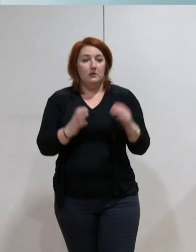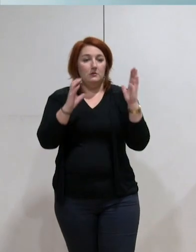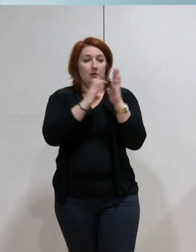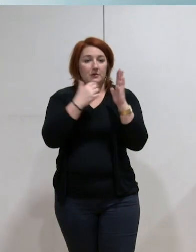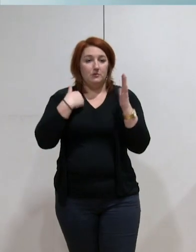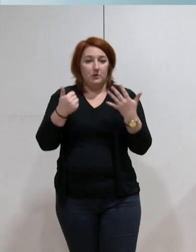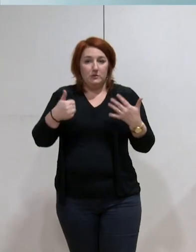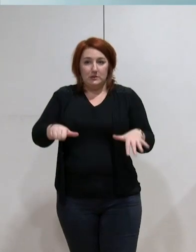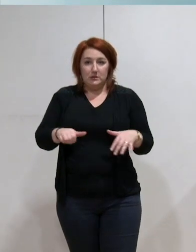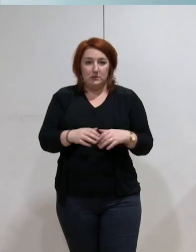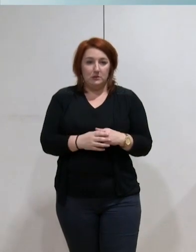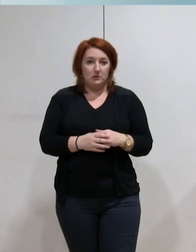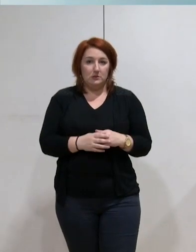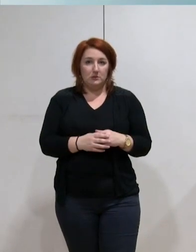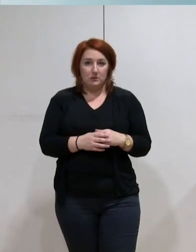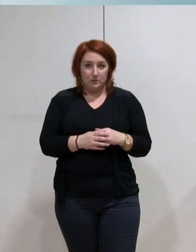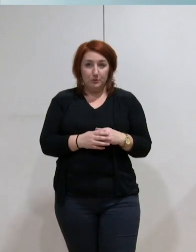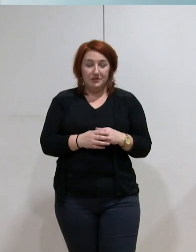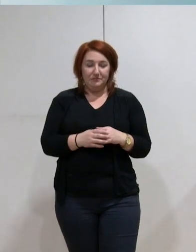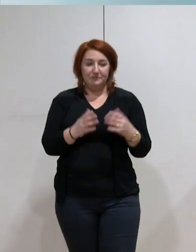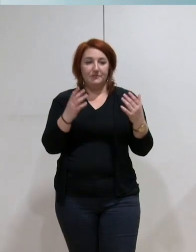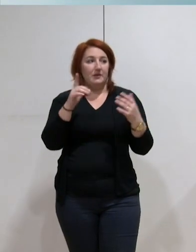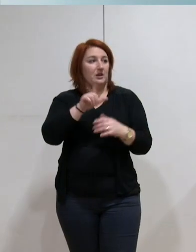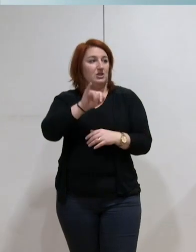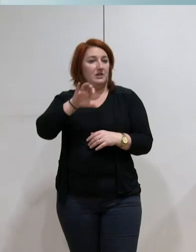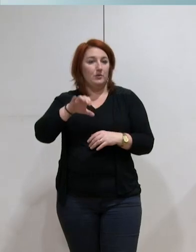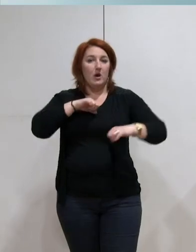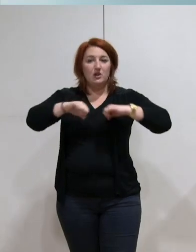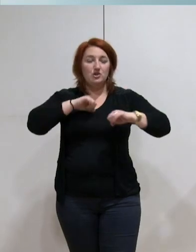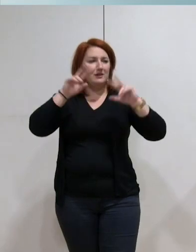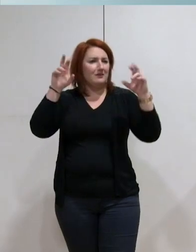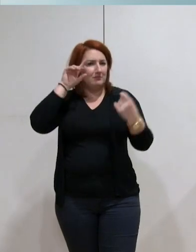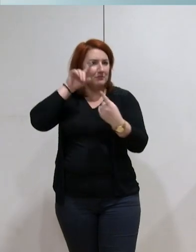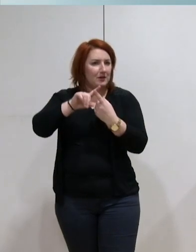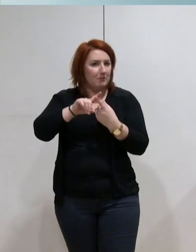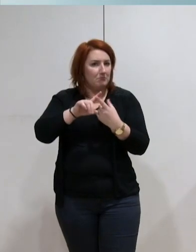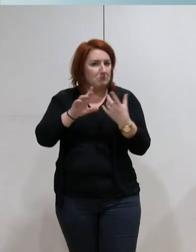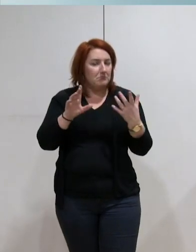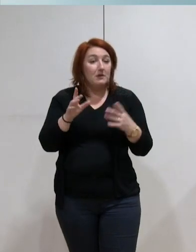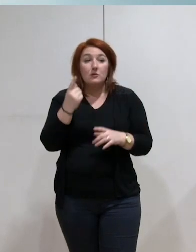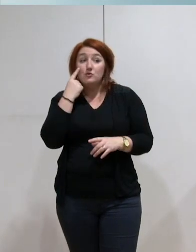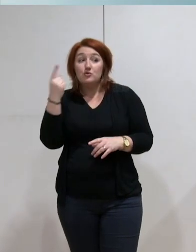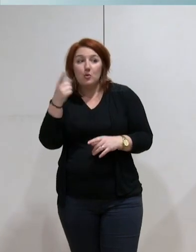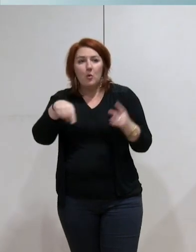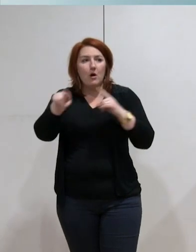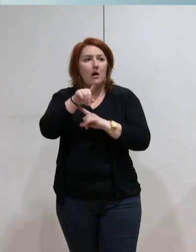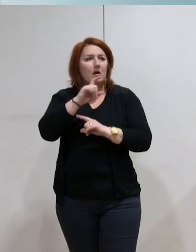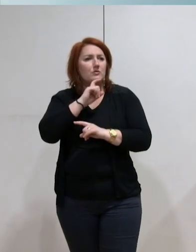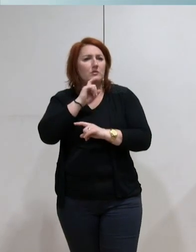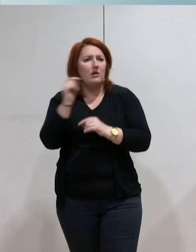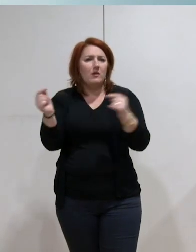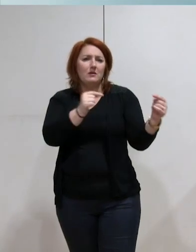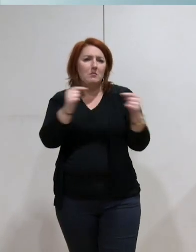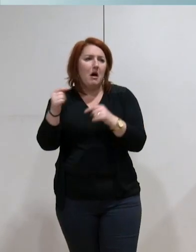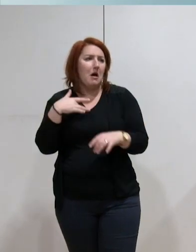numéro 16 elle porte sur le G agir il m'a semblé que cela portait quelques intérêt tout à l'heure dans le